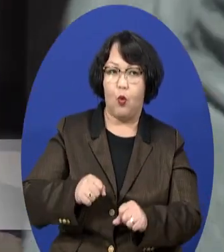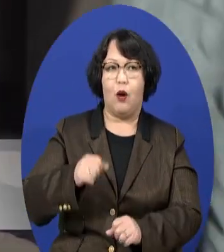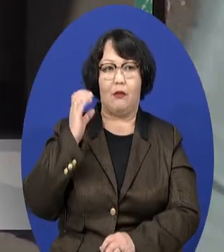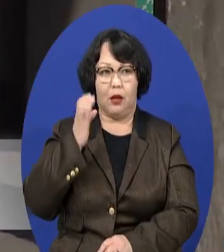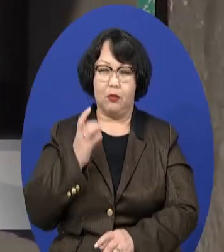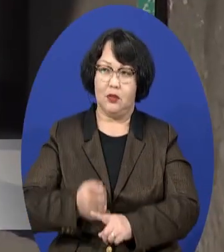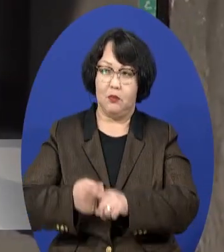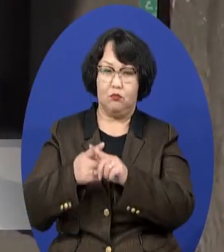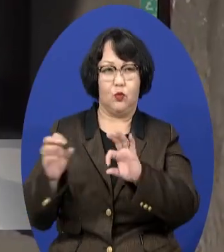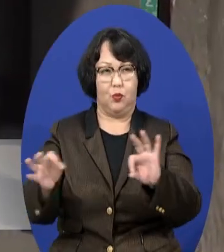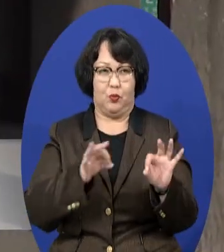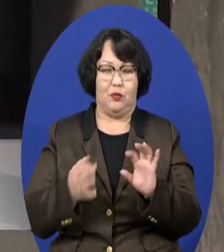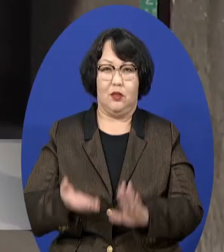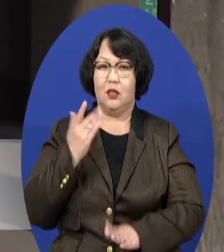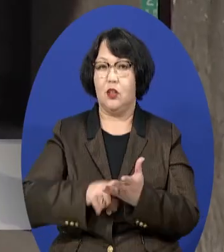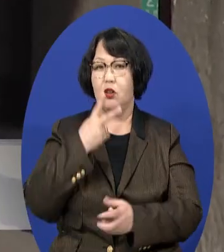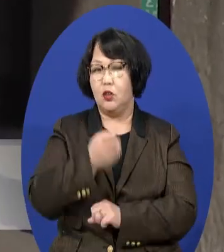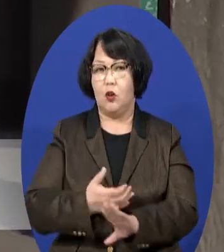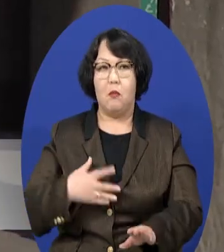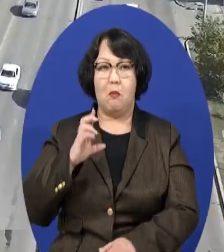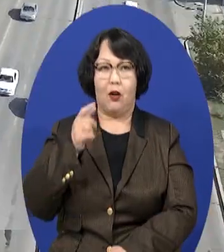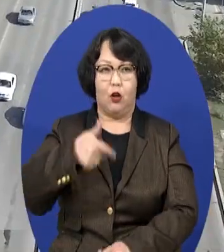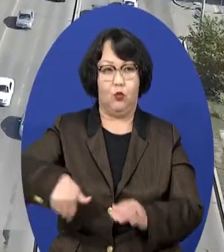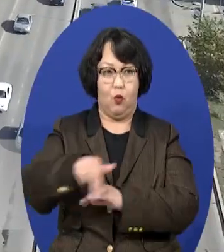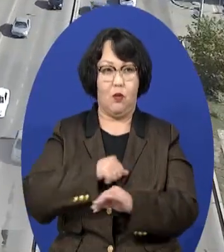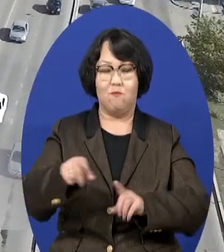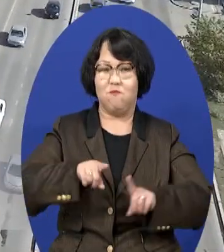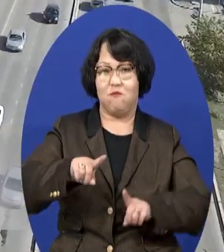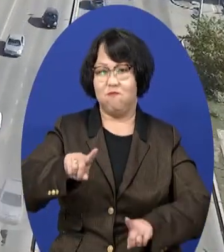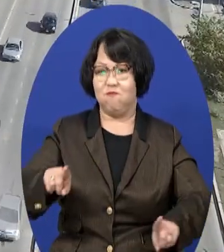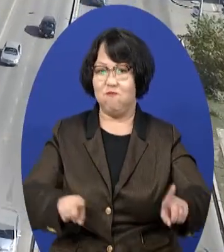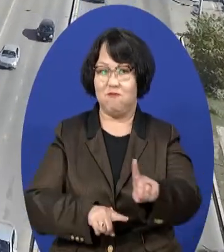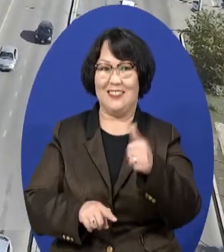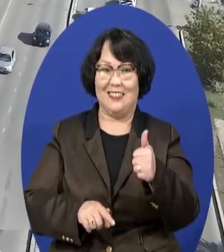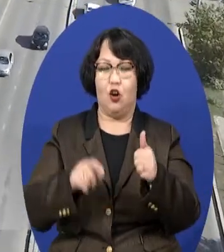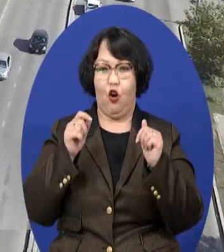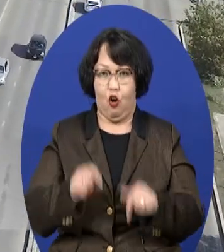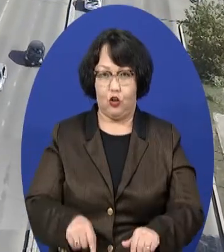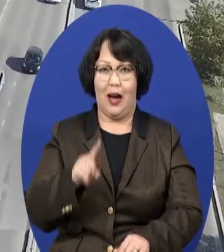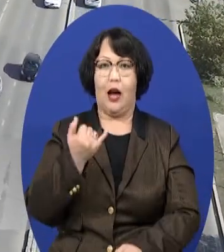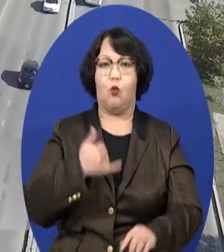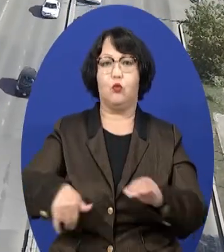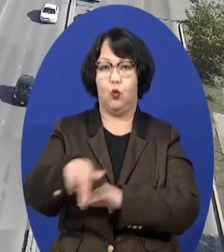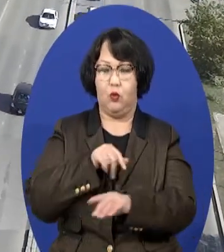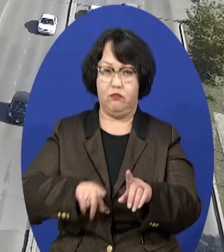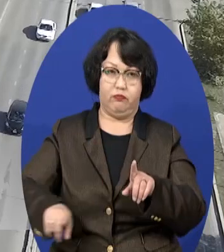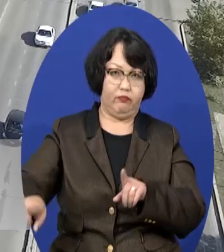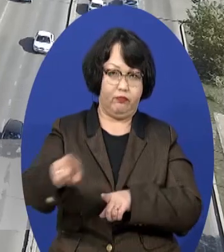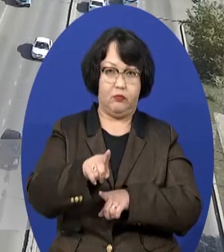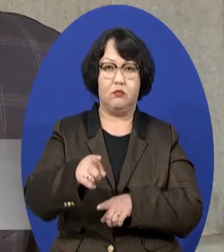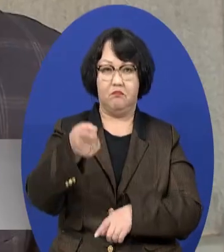шаардлагатайг судлаач хэлж байна. 2 жилийн өмнө Баянгол дүүрэг өрсөлдөг чадвараараа бусдыгаа хошуучилж байсан гэвч энэ онд хан ул дүүрэг тэргүүлэгч